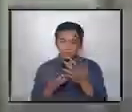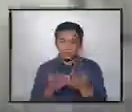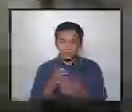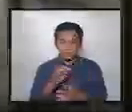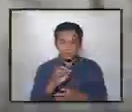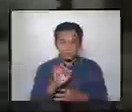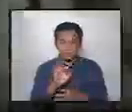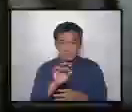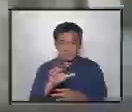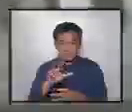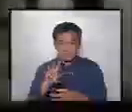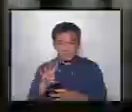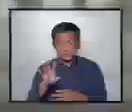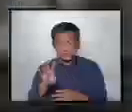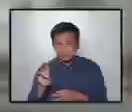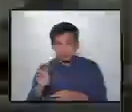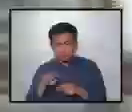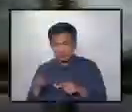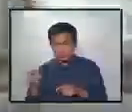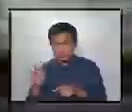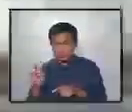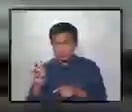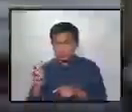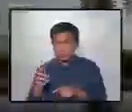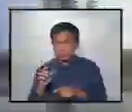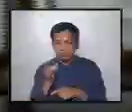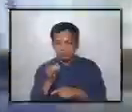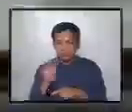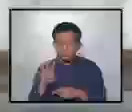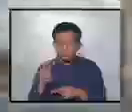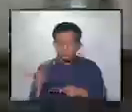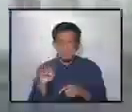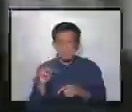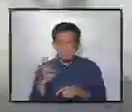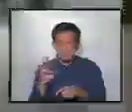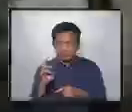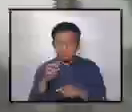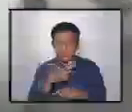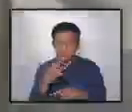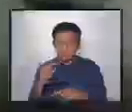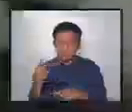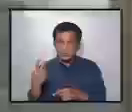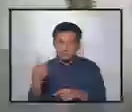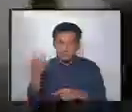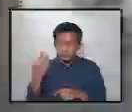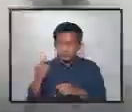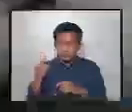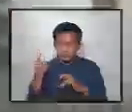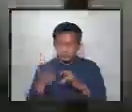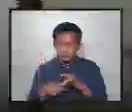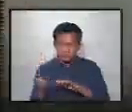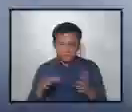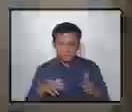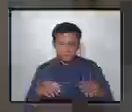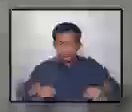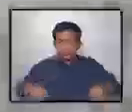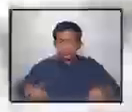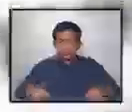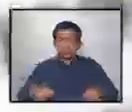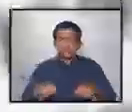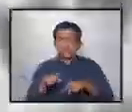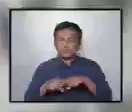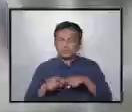1976, 84 kasamang 17 hapon ng World War II ang nahatulang mamatay sa silya elektrika. Binuwag